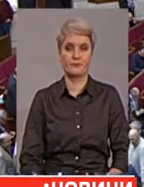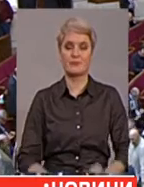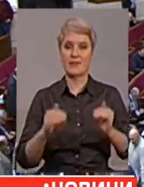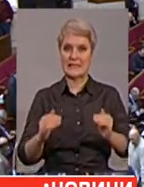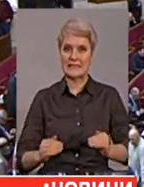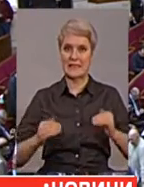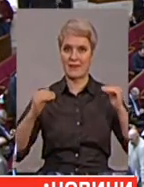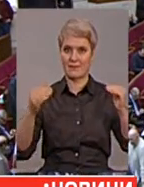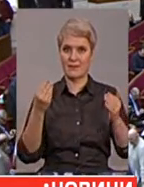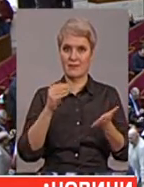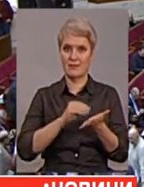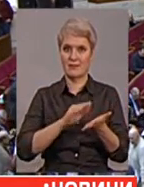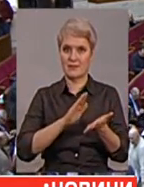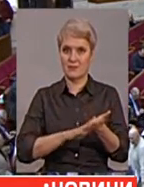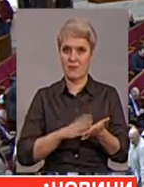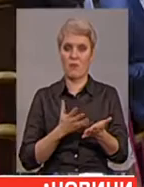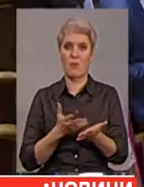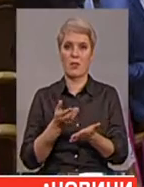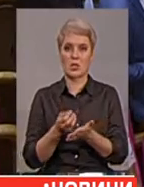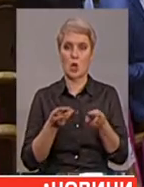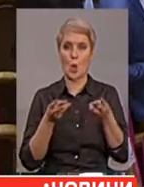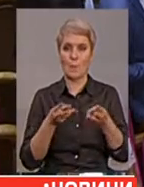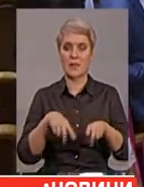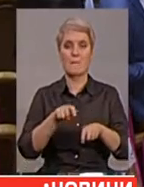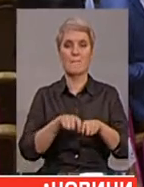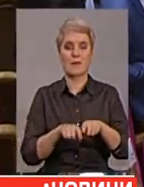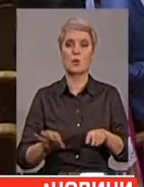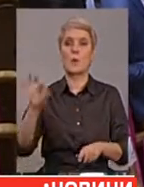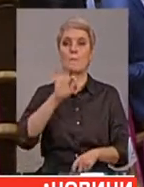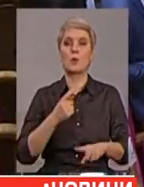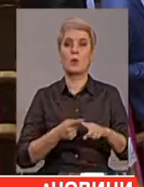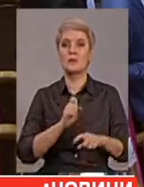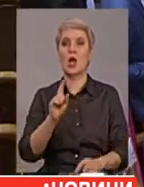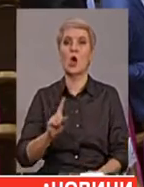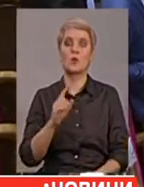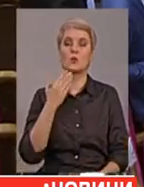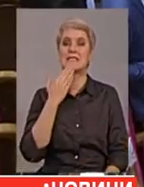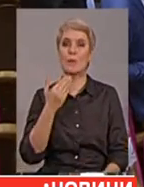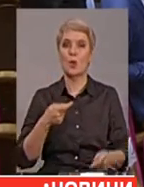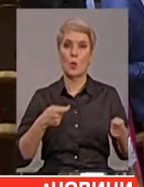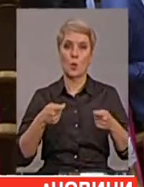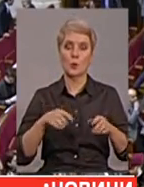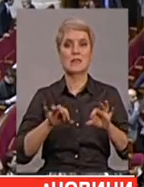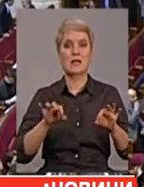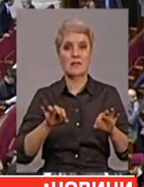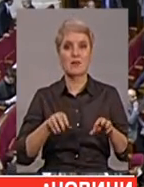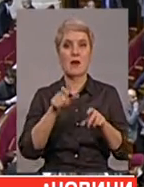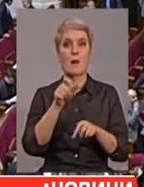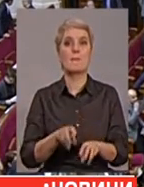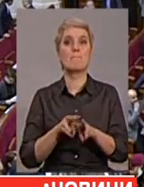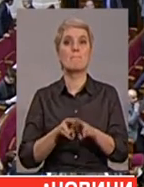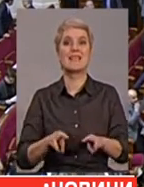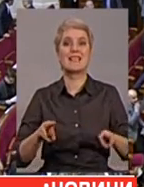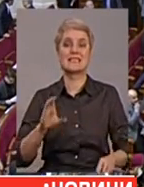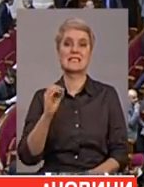Завищені цифри в платіжках за опалення перевіряють. Про це на годині запитань до уряду у парламенті сказав міністр соцполітики Андрій Рева. Найбільше